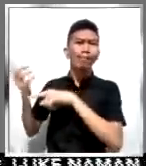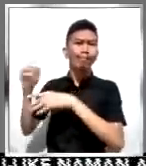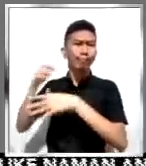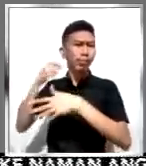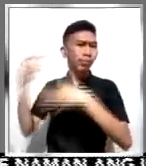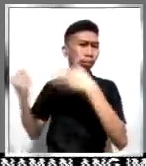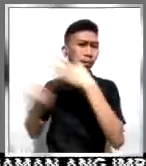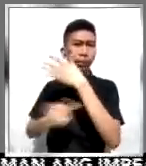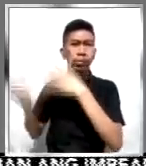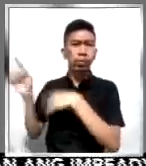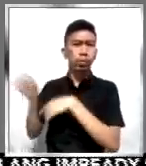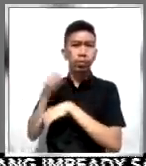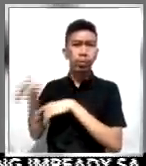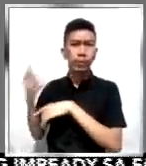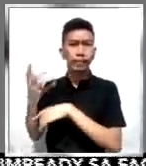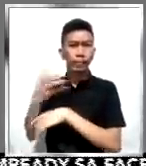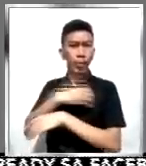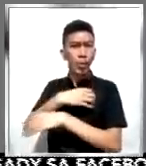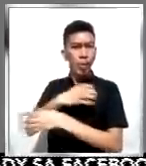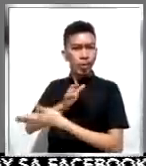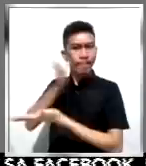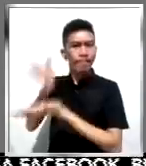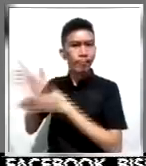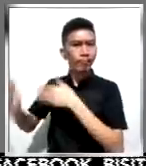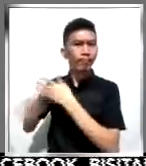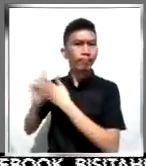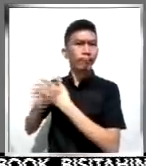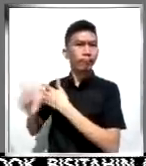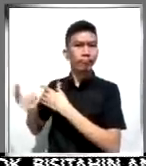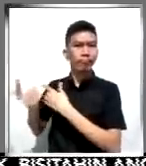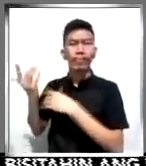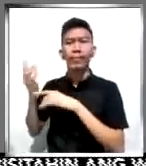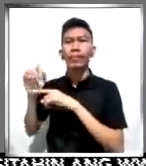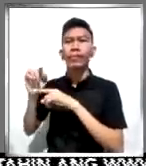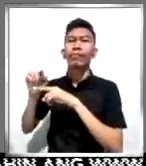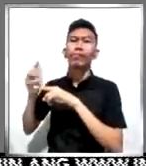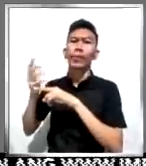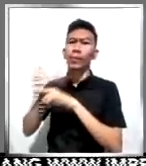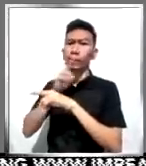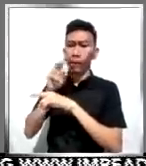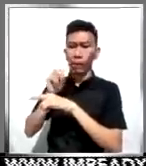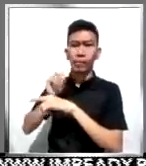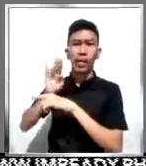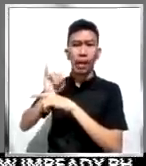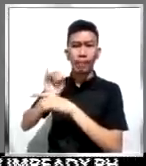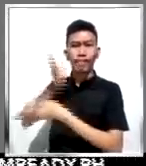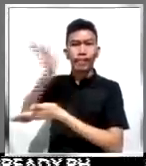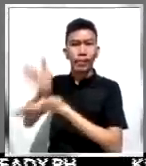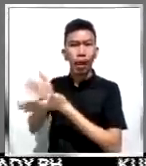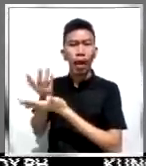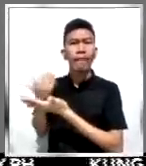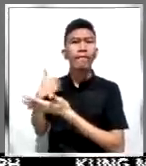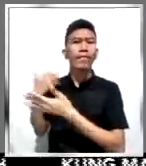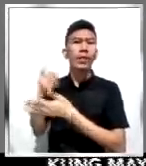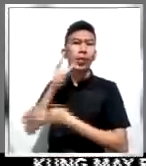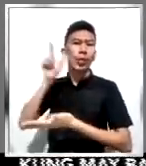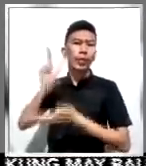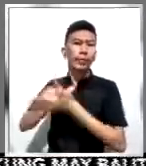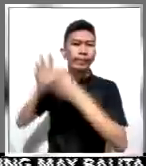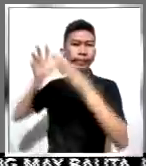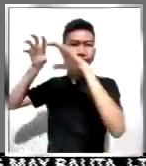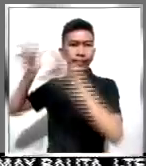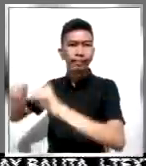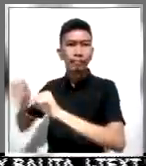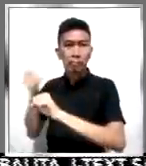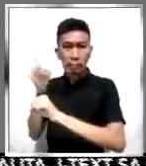daw po magpupunta sa akin sa NBI kasi lumabas na daw po yung warrant ko. Ako. Pag hindi daw po ako nagbayad, magbabarilin daw